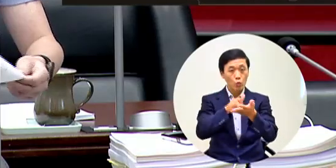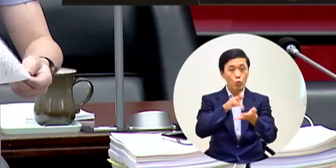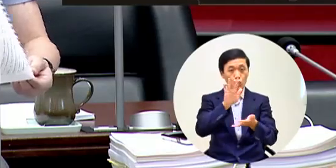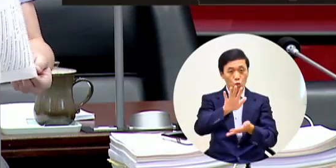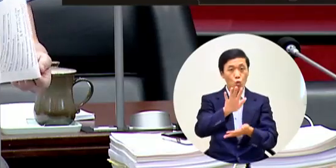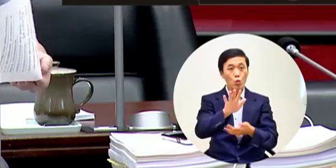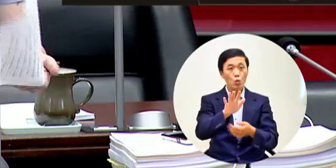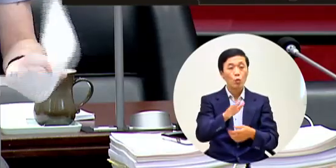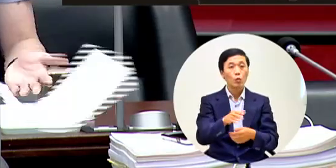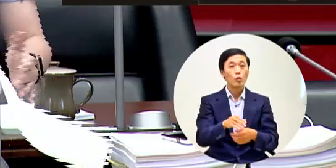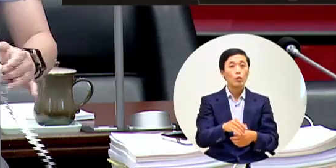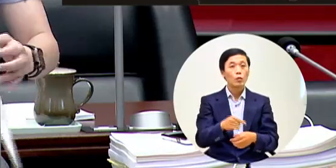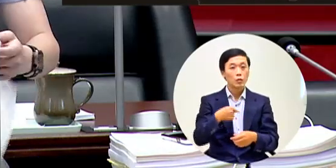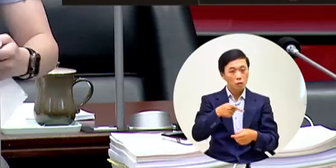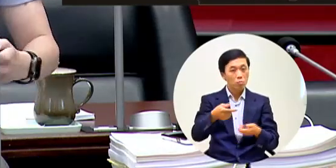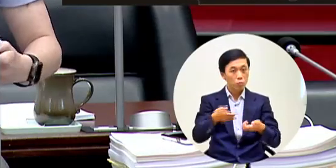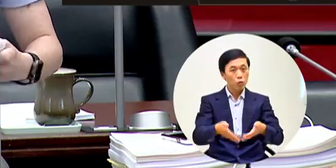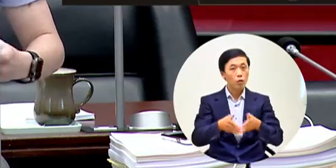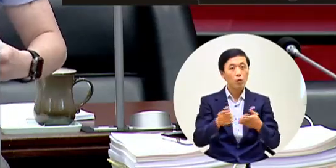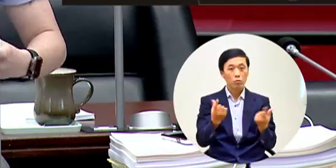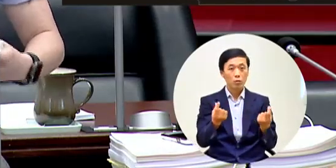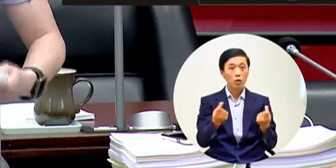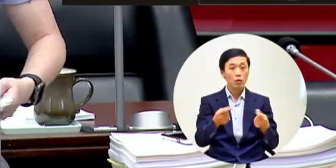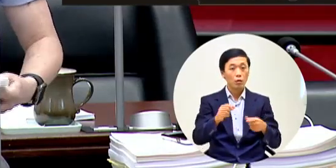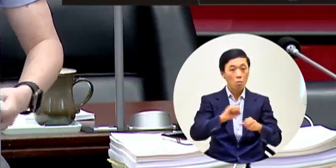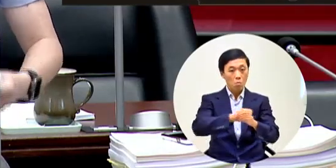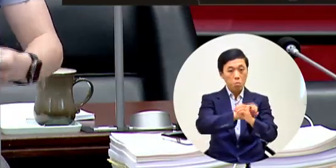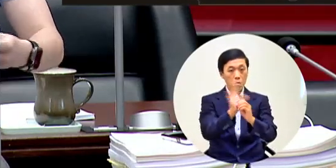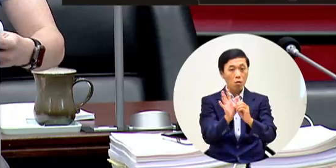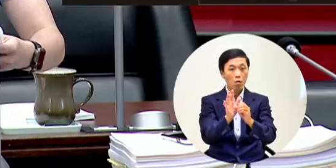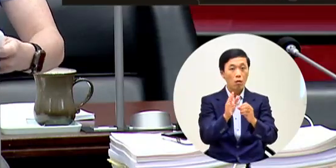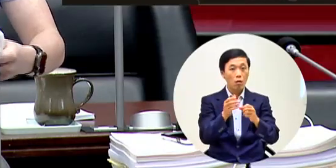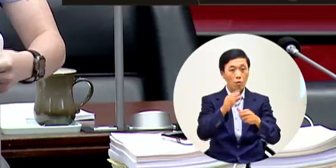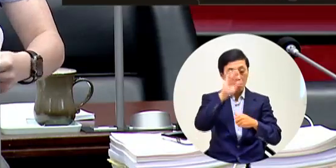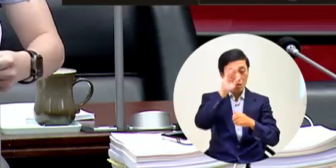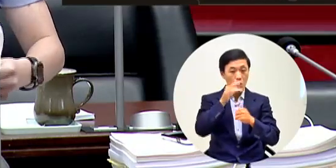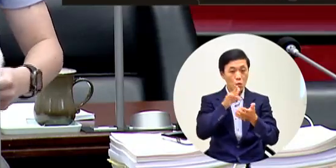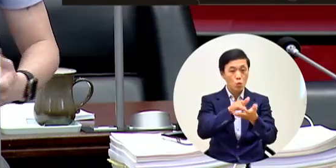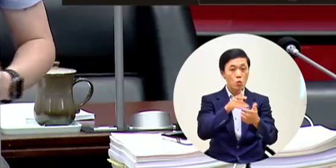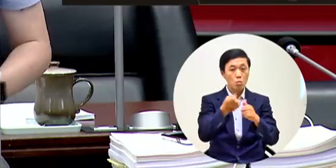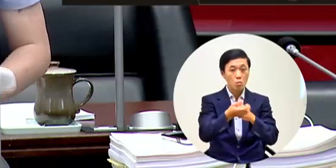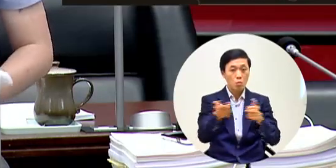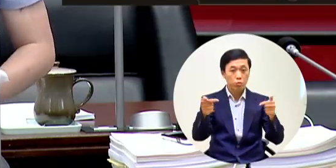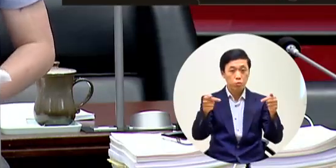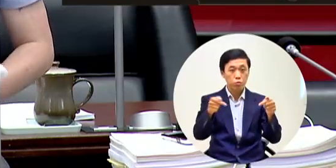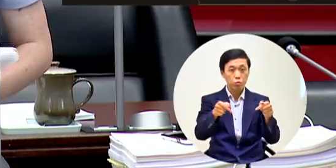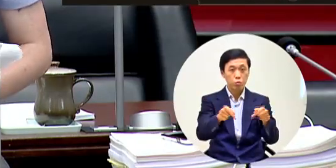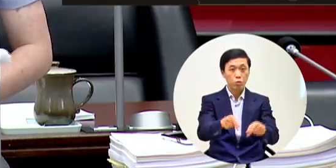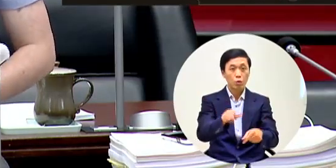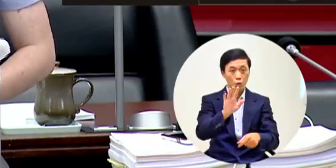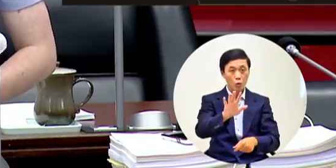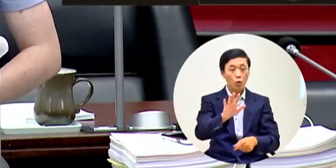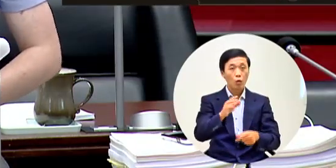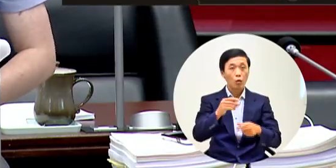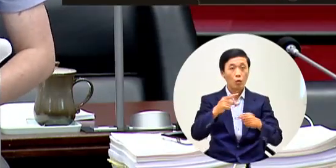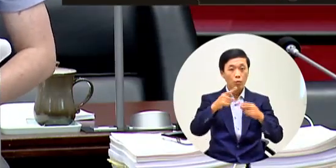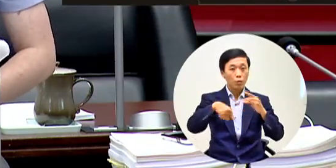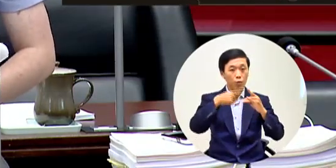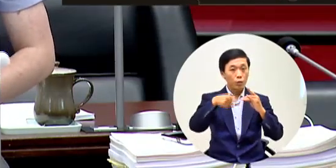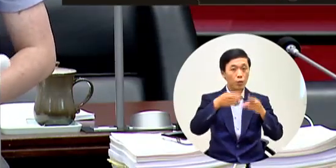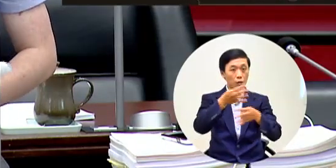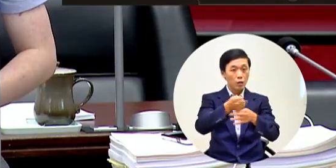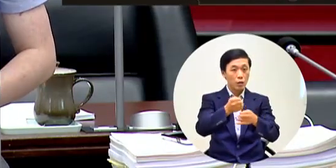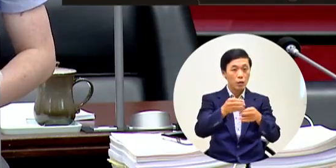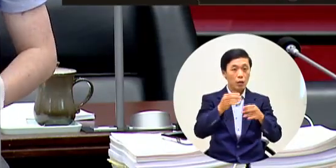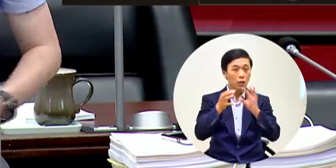那这个新冠状病毒渐渐趋缓，我们可以看到在端午连假吼，这